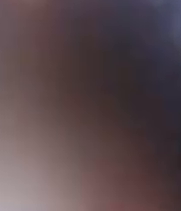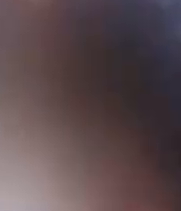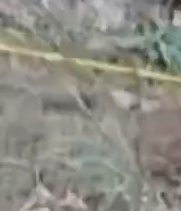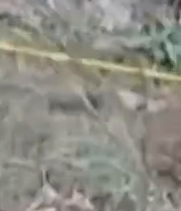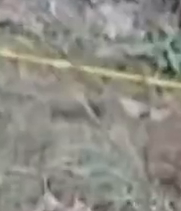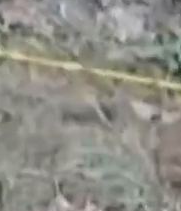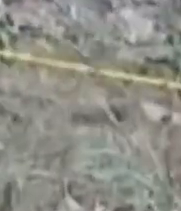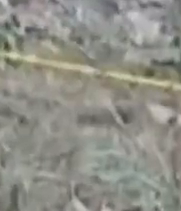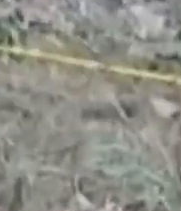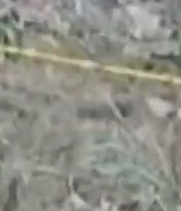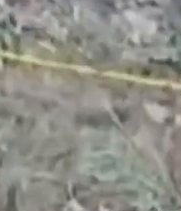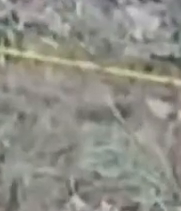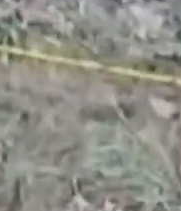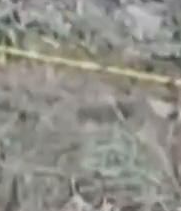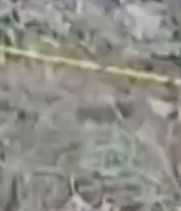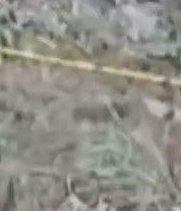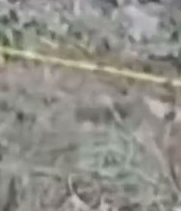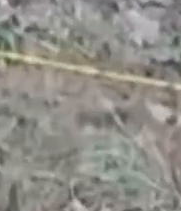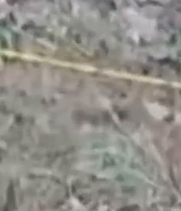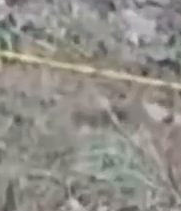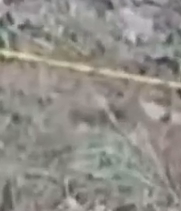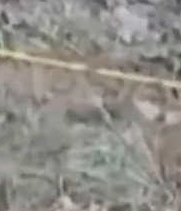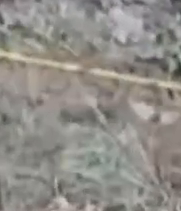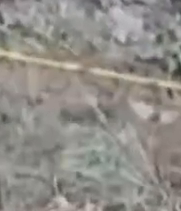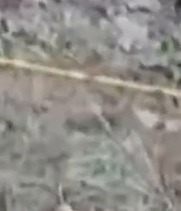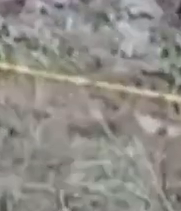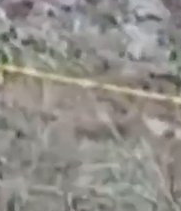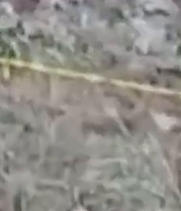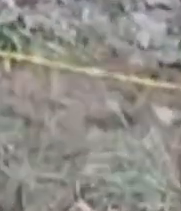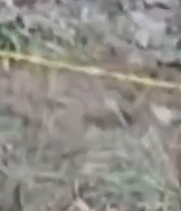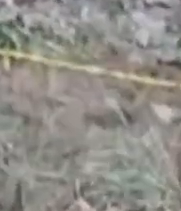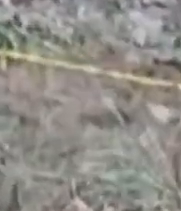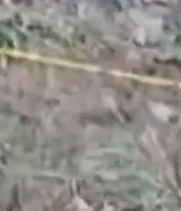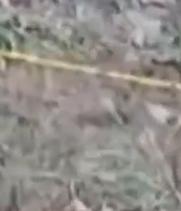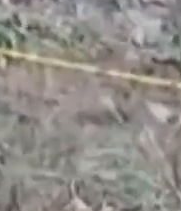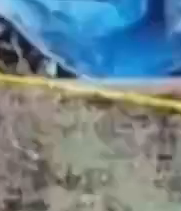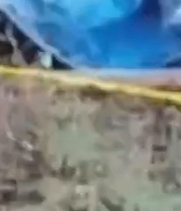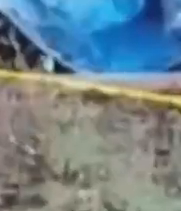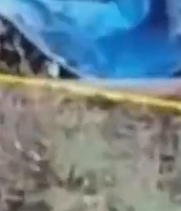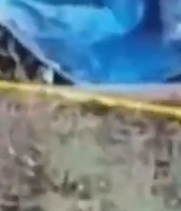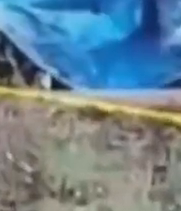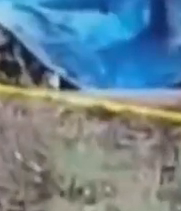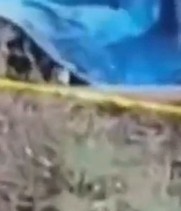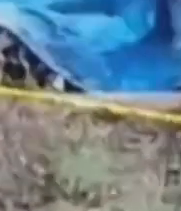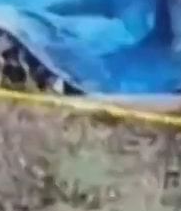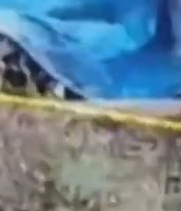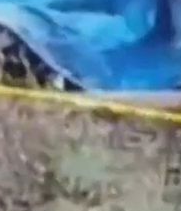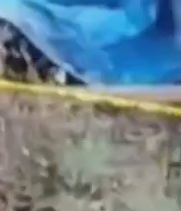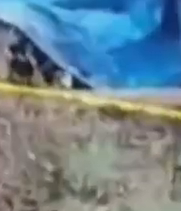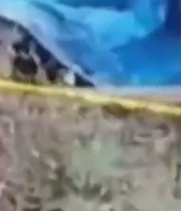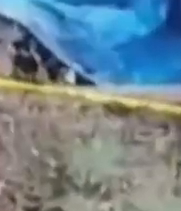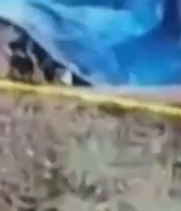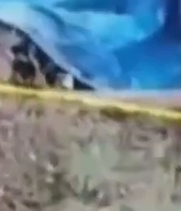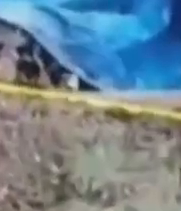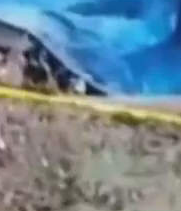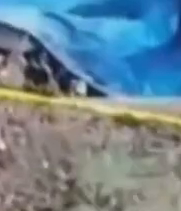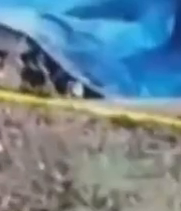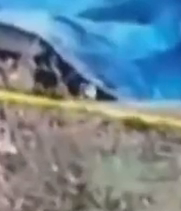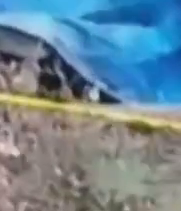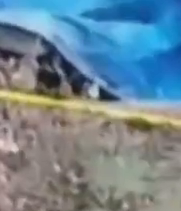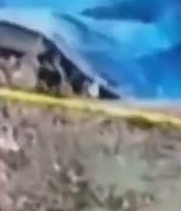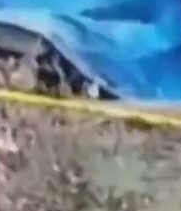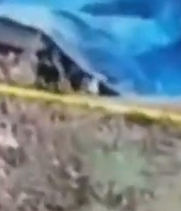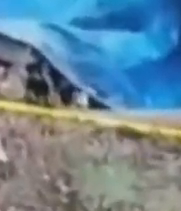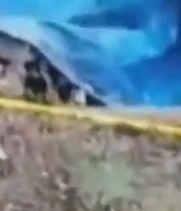Lumbang, Kabupaten Pasuruan. Petugas belum mengevakuasi puing-puing pesawat dan masih fokus mencari anggota tubuh korban yang masih belum